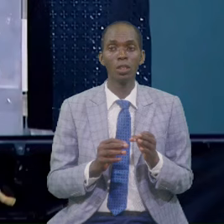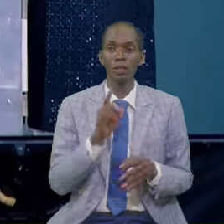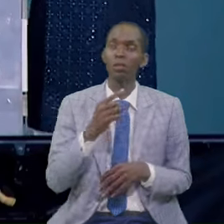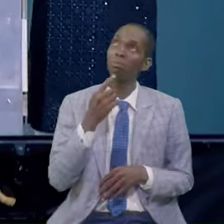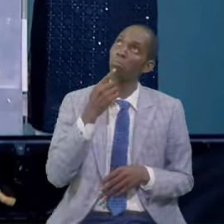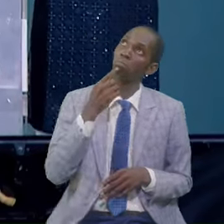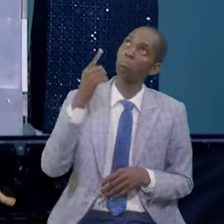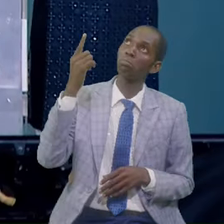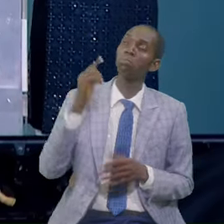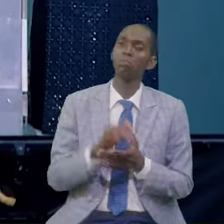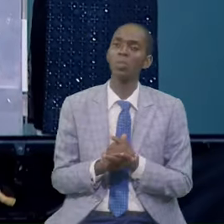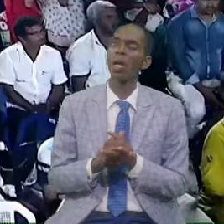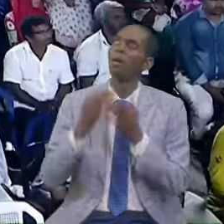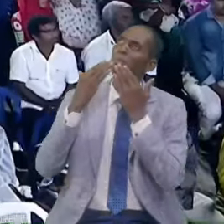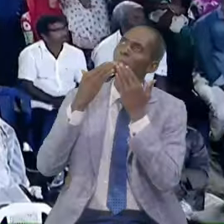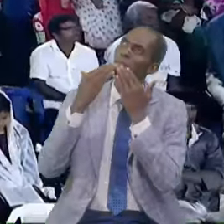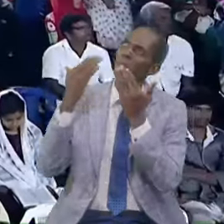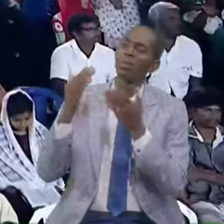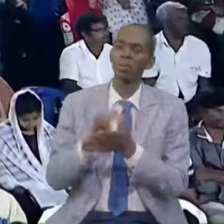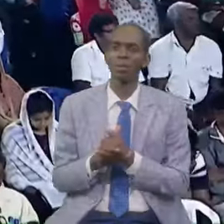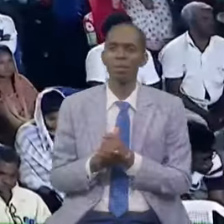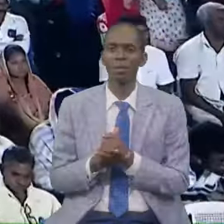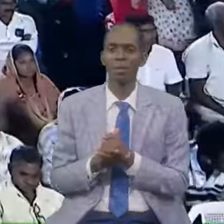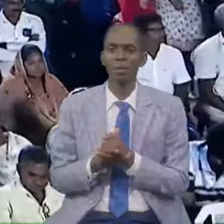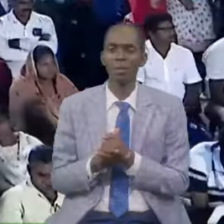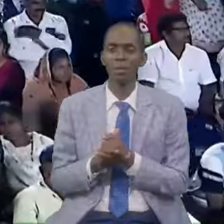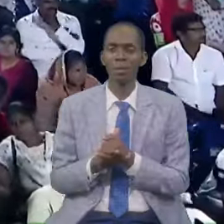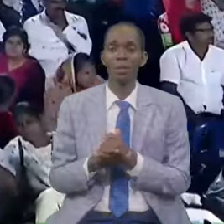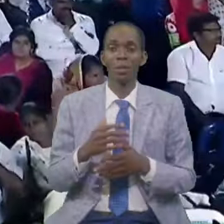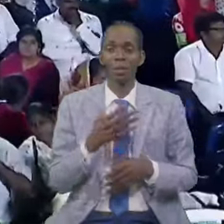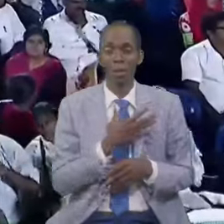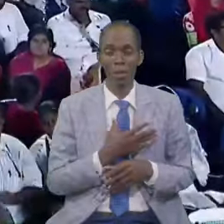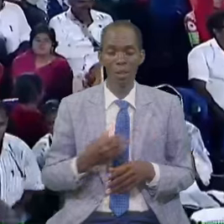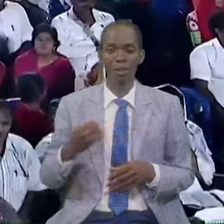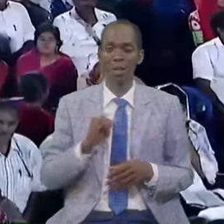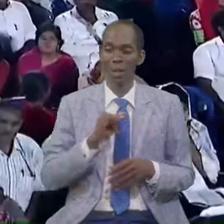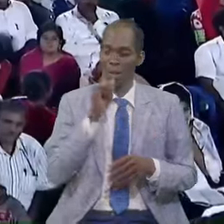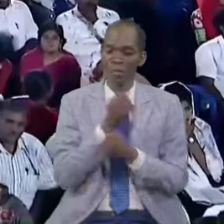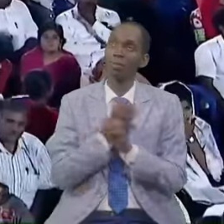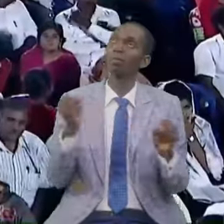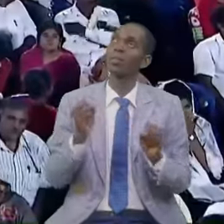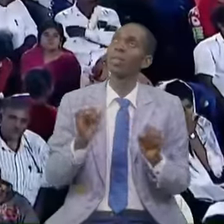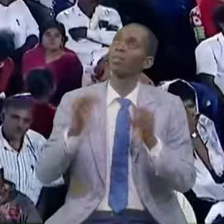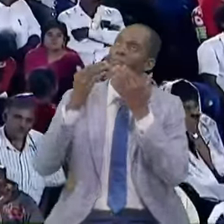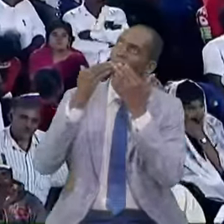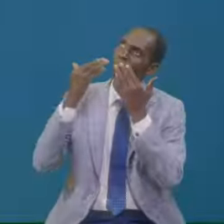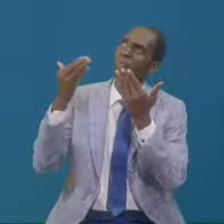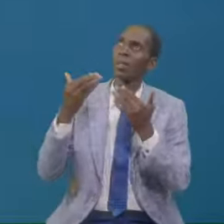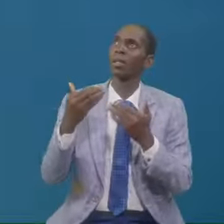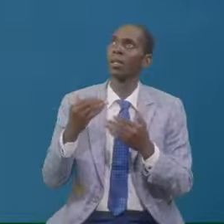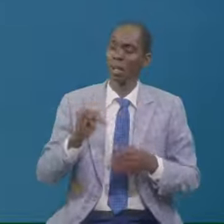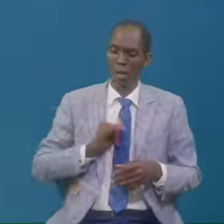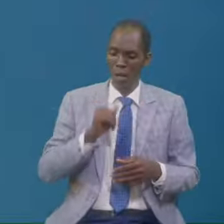He says, thank you. వందనాలు. I am saved. నేను రక్షించబడ్డాను. Thank you. వందనాలు. I am forgiven.